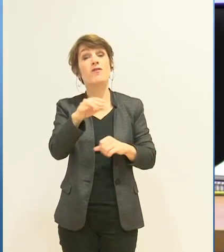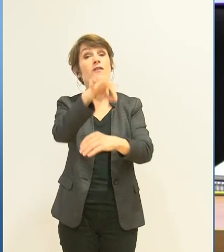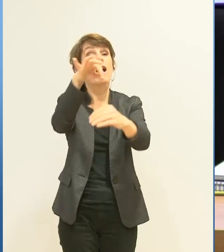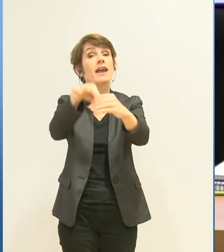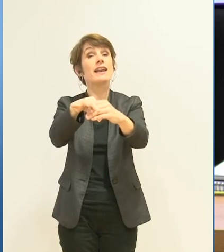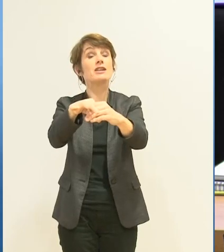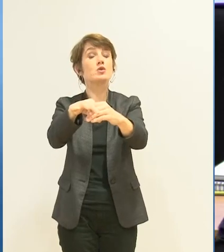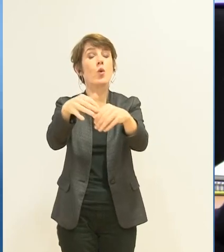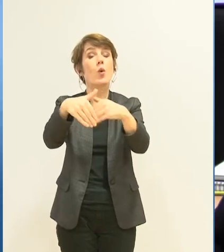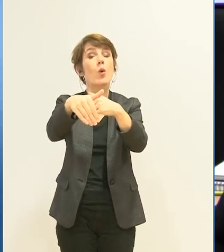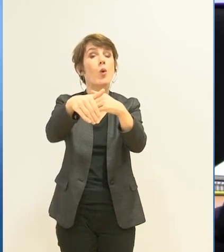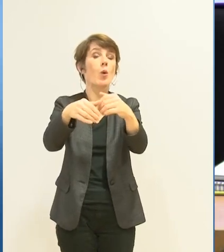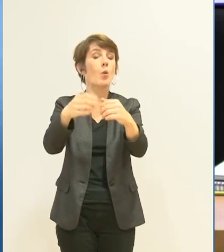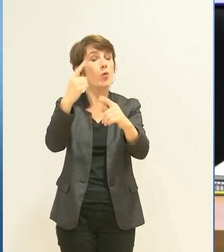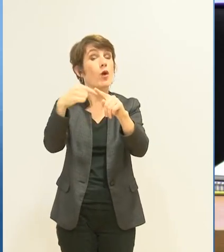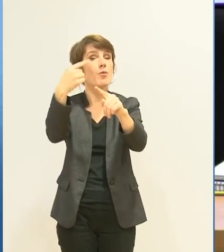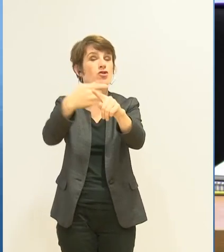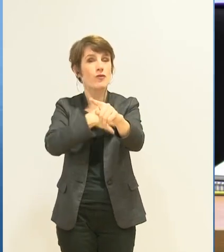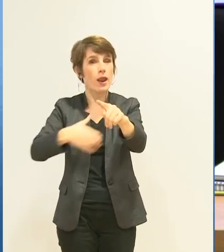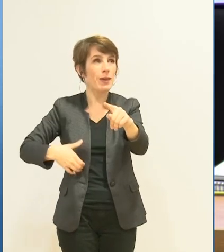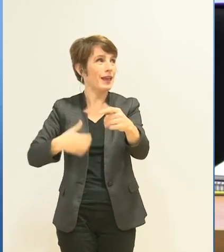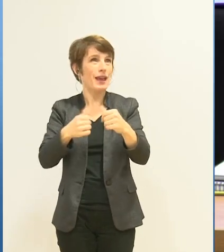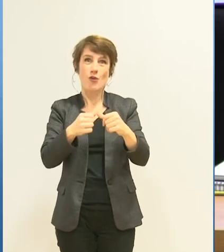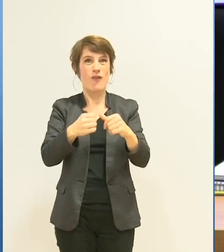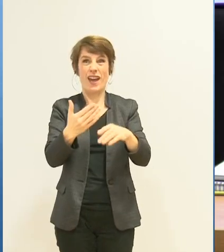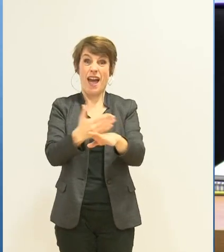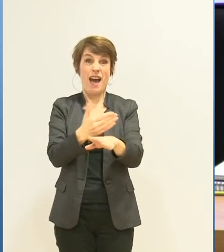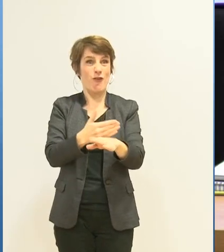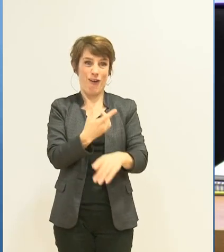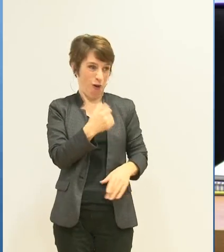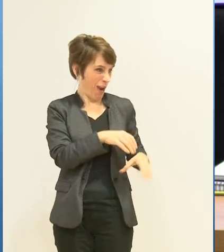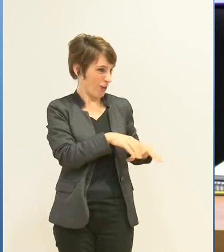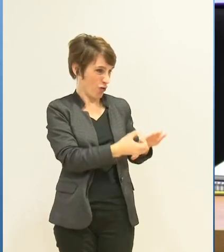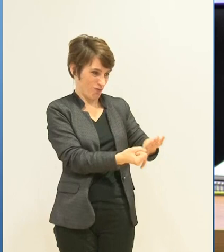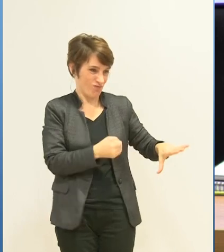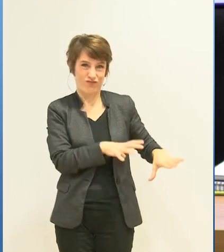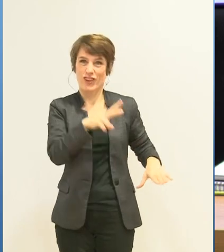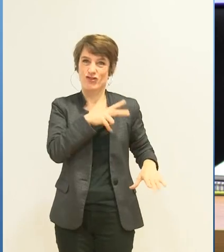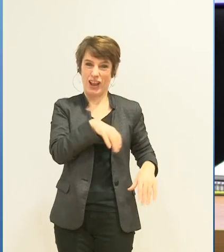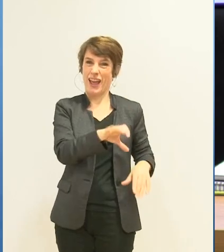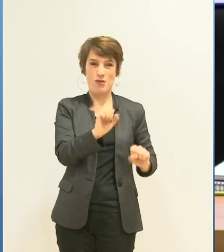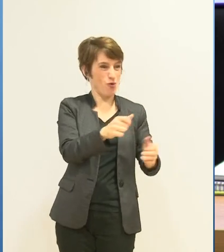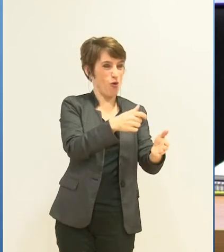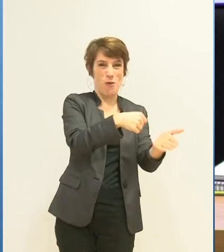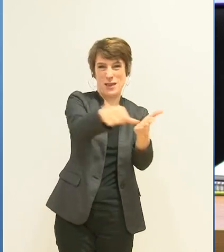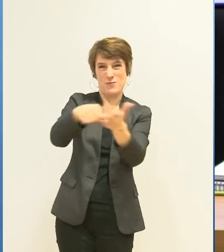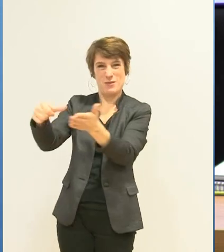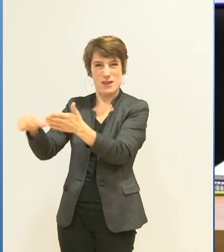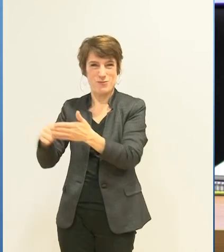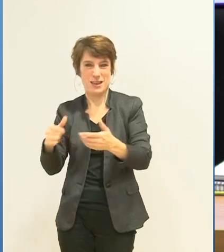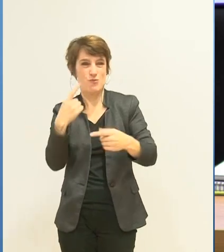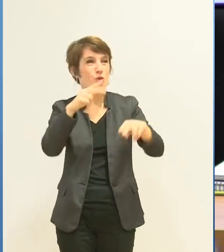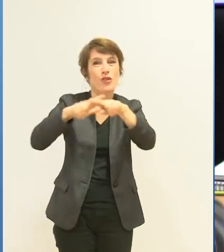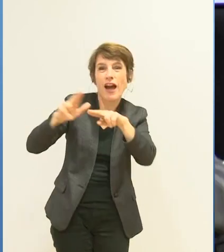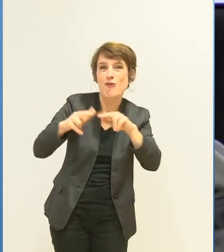quelques travaux place victor hugo etc mais à la fin ce jeu financier cette